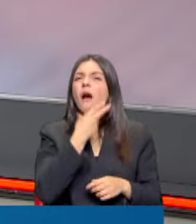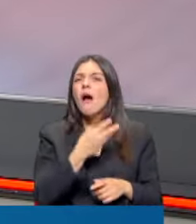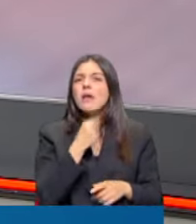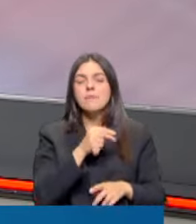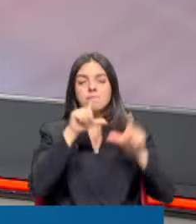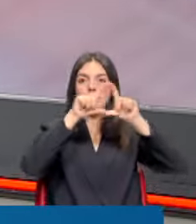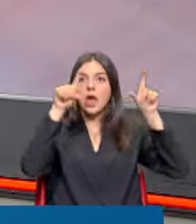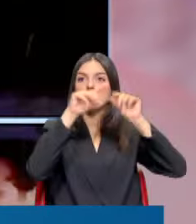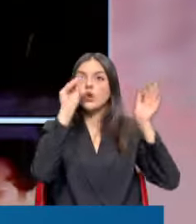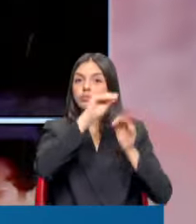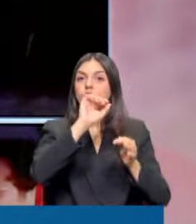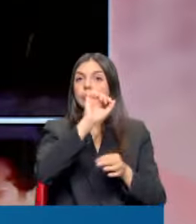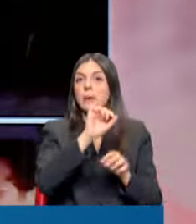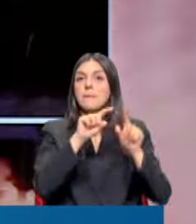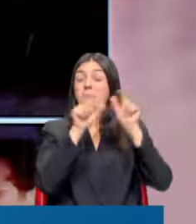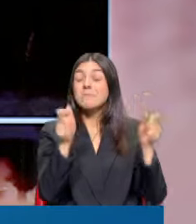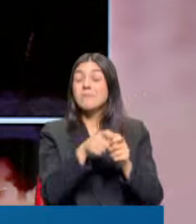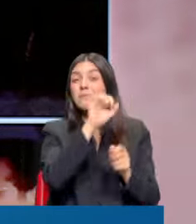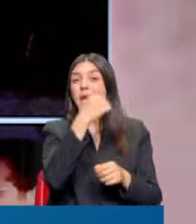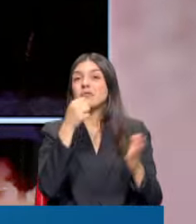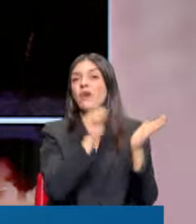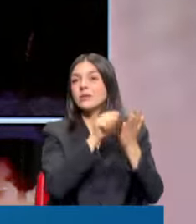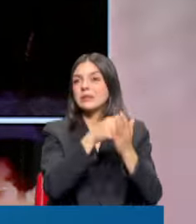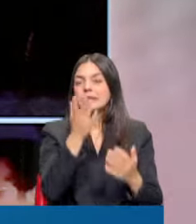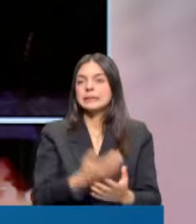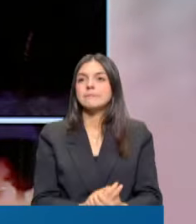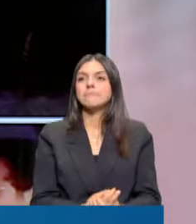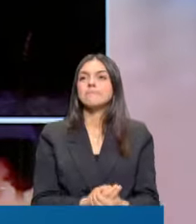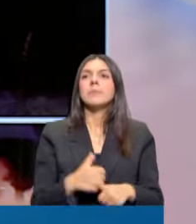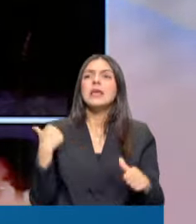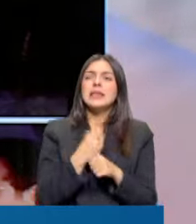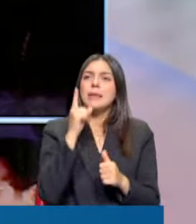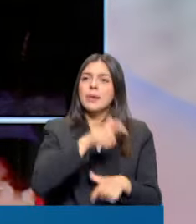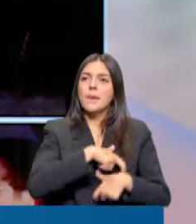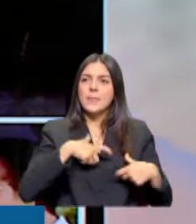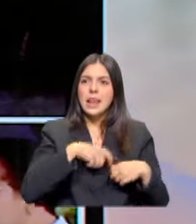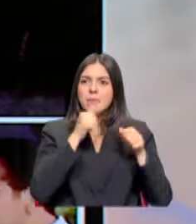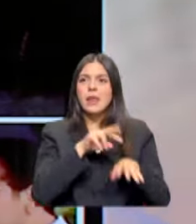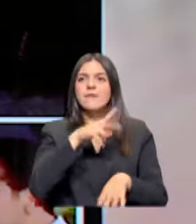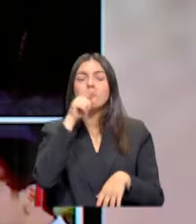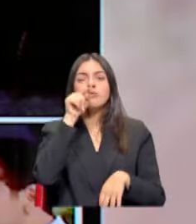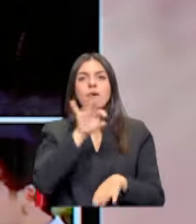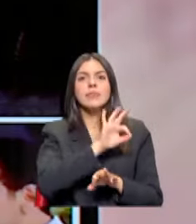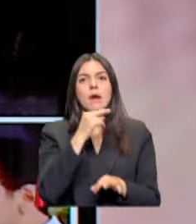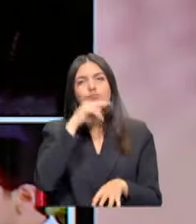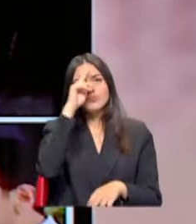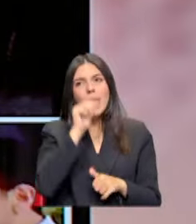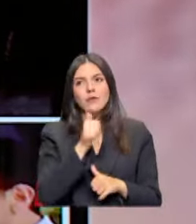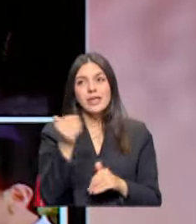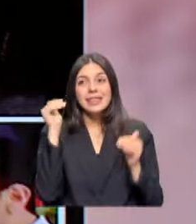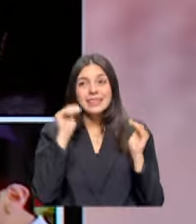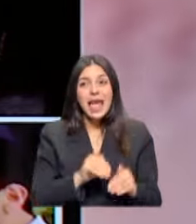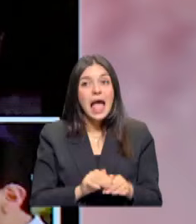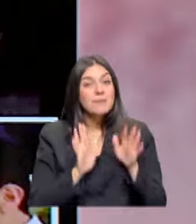başlığını attı. Pencere gazetesi konuyu manşetten gördü. Yine bir milli bayram ve bu kez tam da Cuma gününe rast